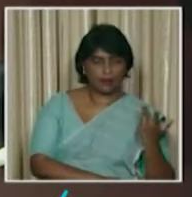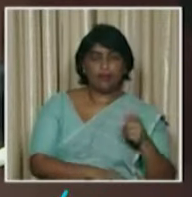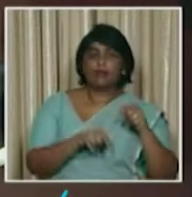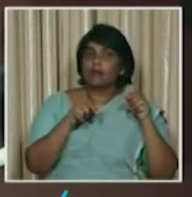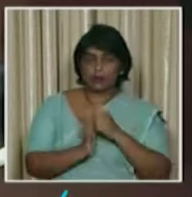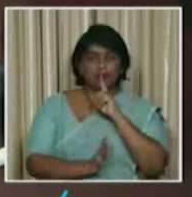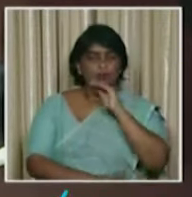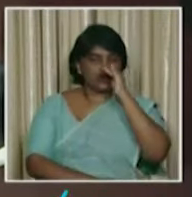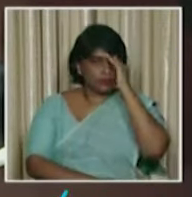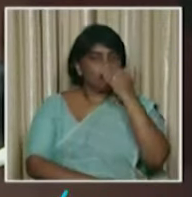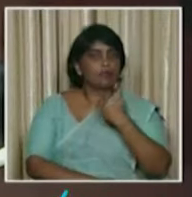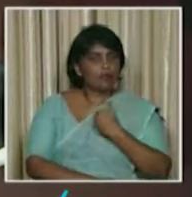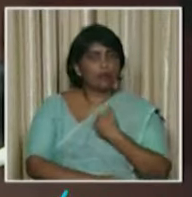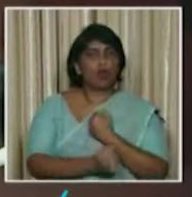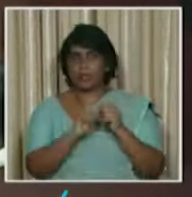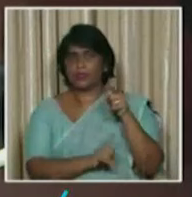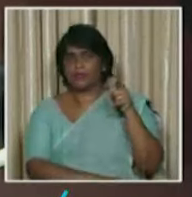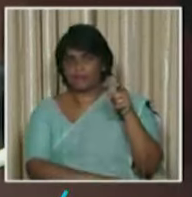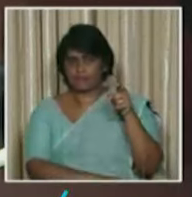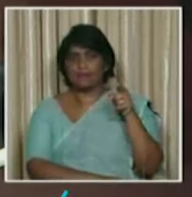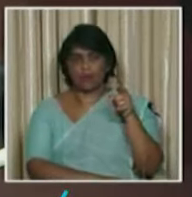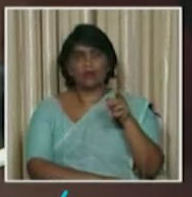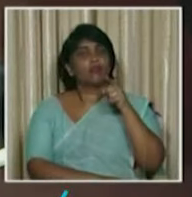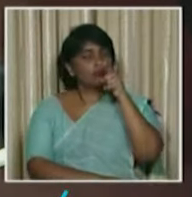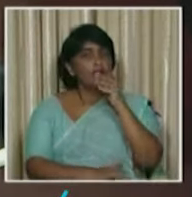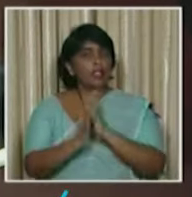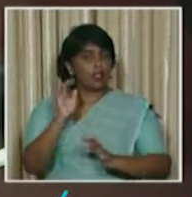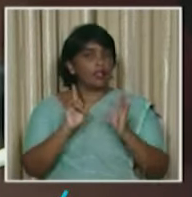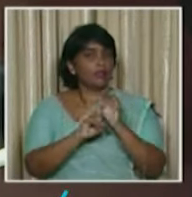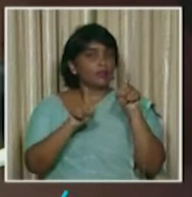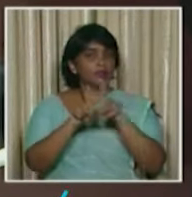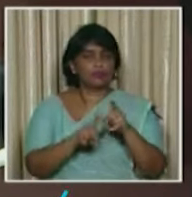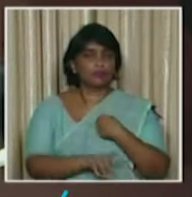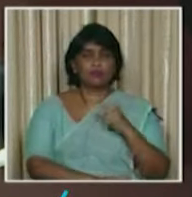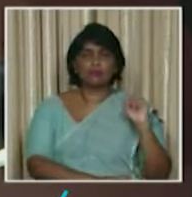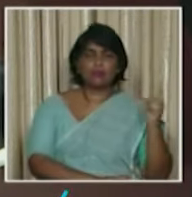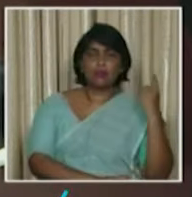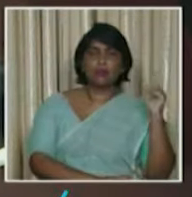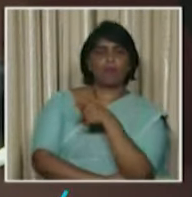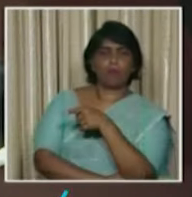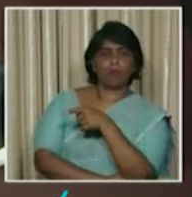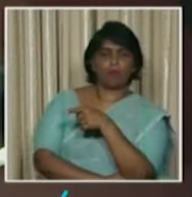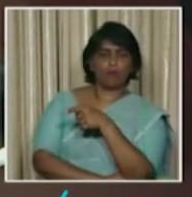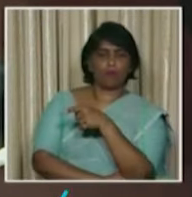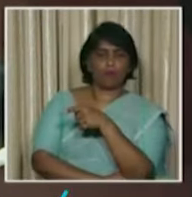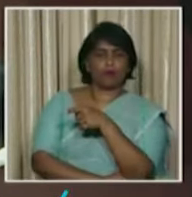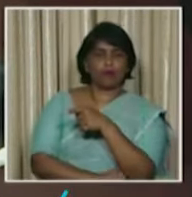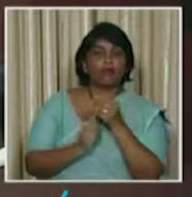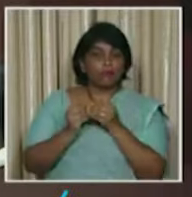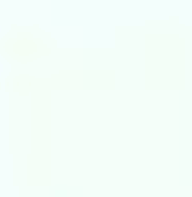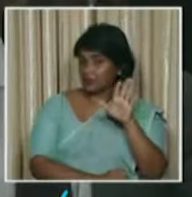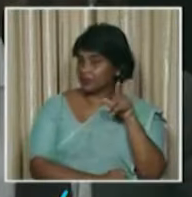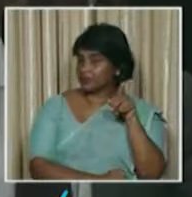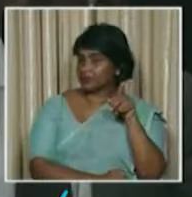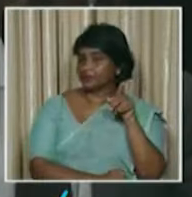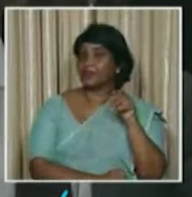ගරු කතානායකතුමනි අපේ රටේ පොලිස් ප්‍රතිවරයා කවුද? දැන් ඔබතුමා අමාත්‍යවරයා හැටියට නියෝග නිකුත් කරන්න කවර පොලිස් ප්‍රතිවරයාටද? රීලෝඩ් පොලිස් ප්‍රතිවරයාගේ කාලය